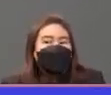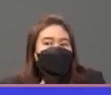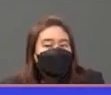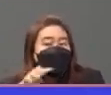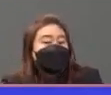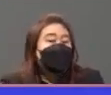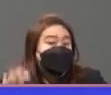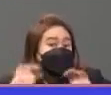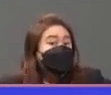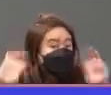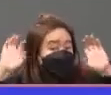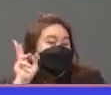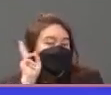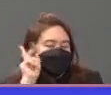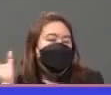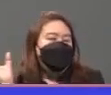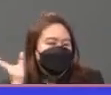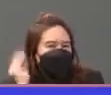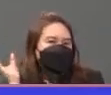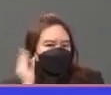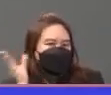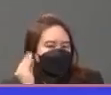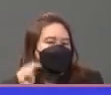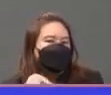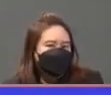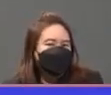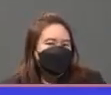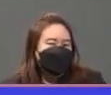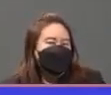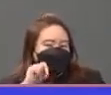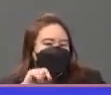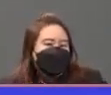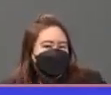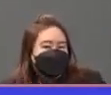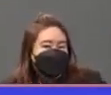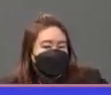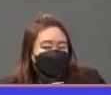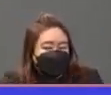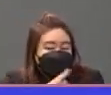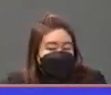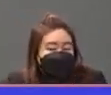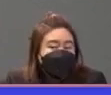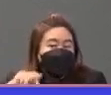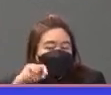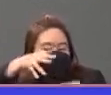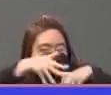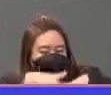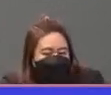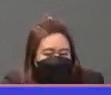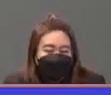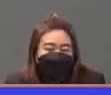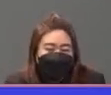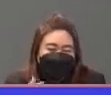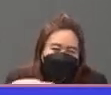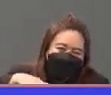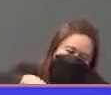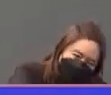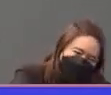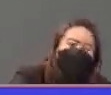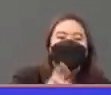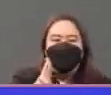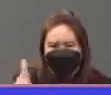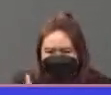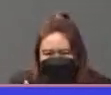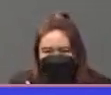บางแห่งขอให้ประชาชนในภาคใต้ระหว่างอันตรายจากฝนตกหนักถึงหนักมากและฝนที่ตกสะสมซึ่งอาจทำให้เกิด